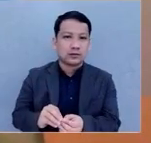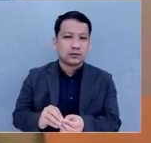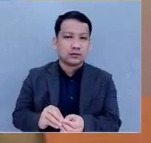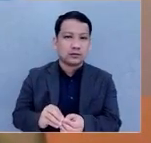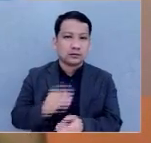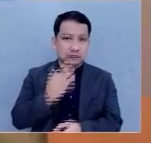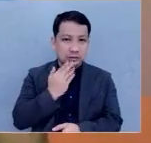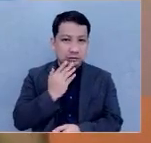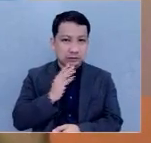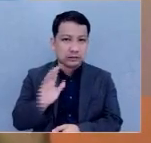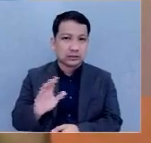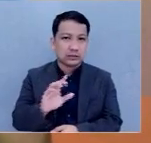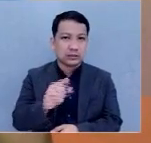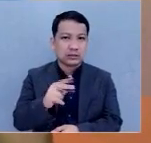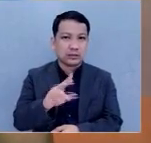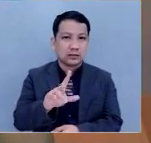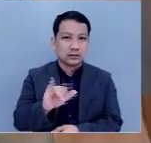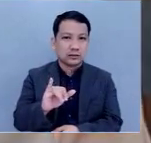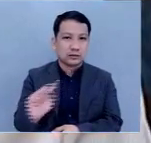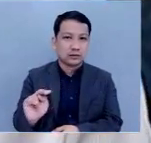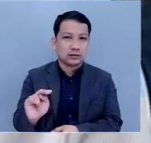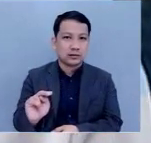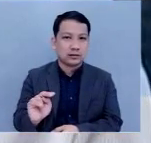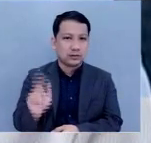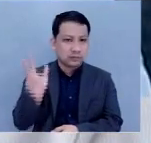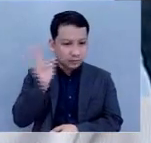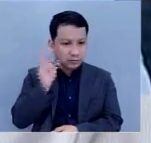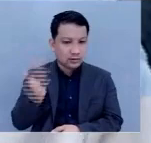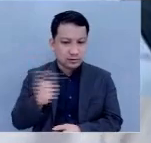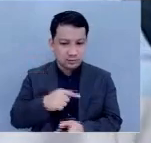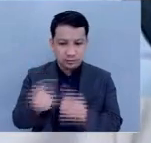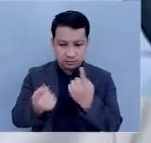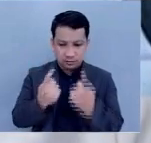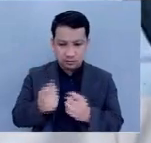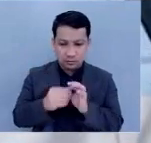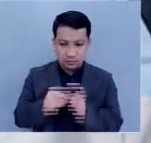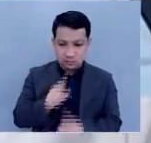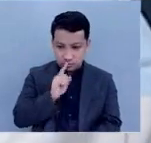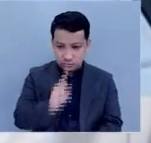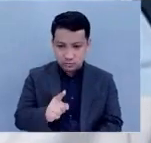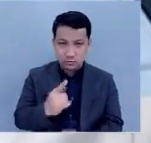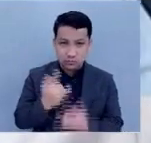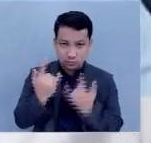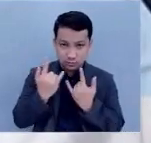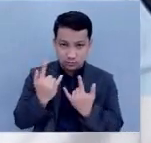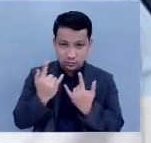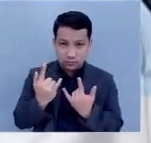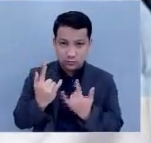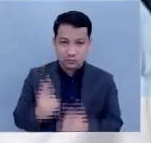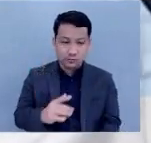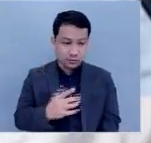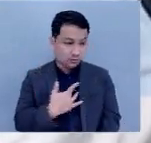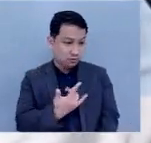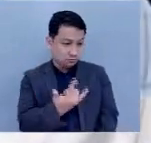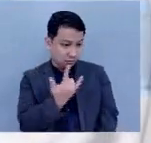na raw si Angeline. Laging nagtatanong yan kung talagang mahal niyo ako, anong paborito